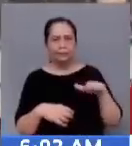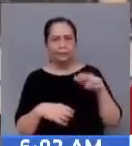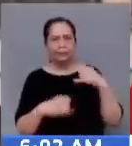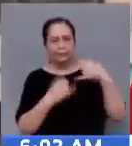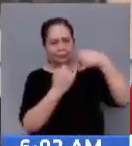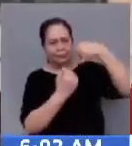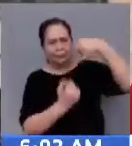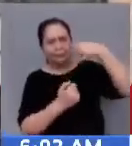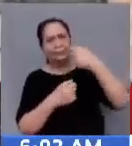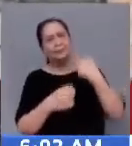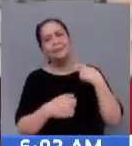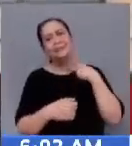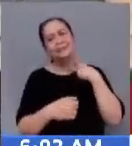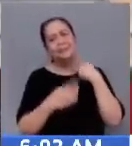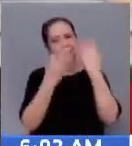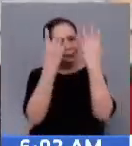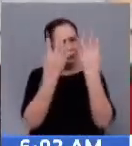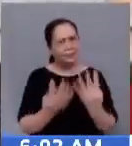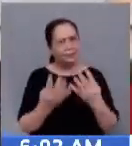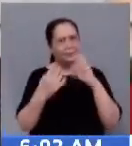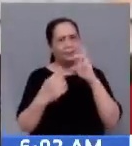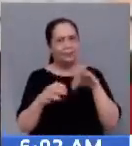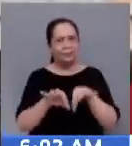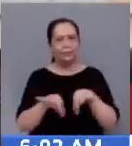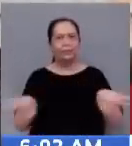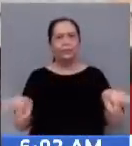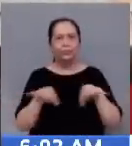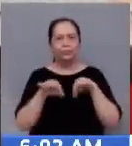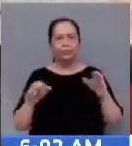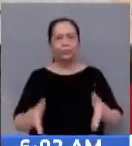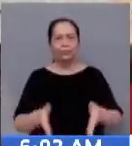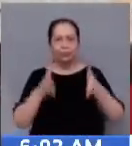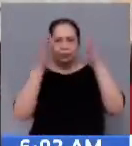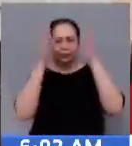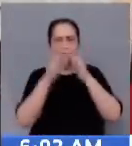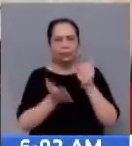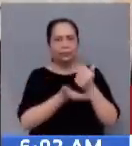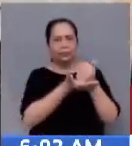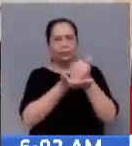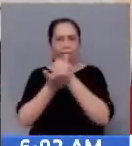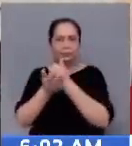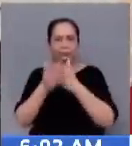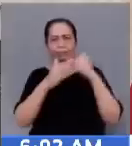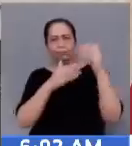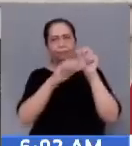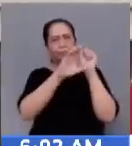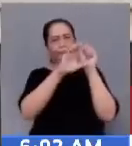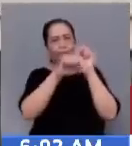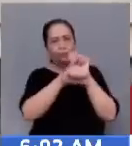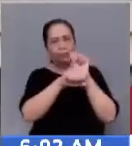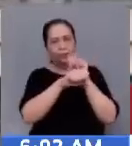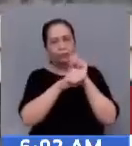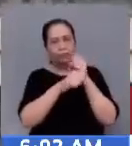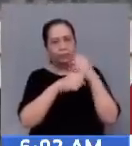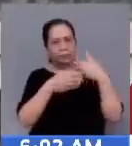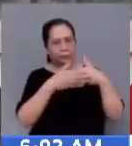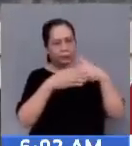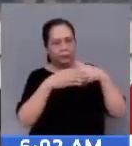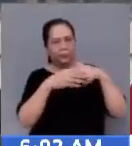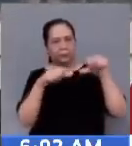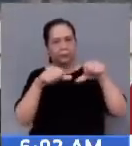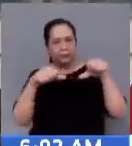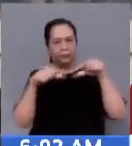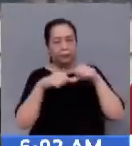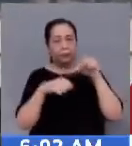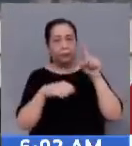sa balkonahe sa ika-anim na palapag ng gusali. Nagtulong-tulong ang mga construction worker na malapit sa lugar. Isa sa kanila